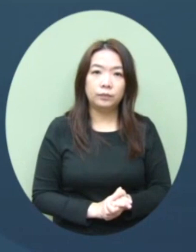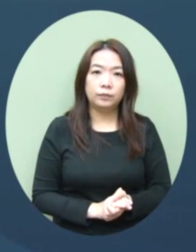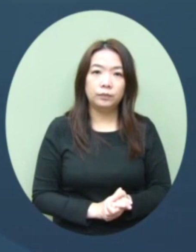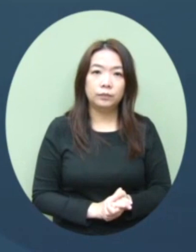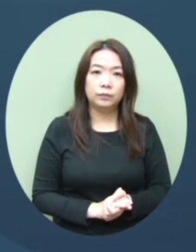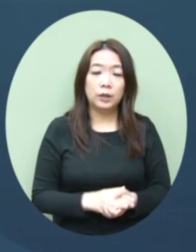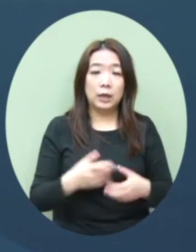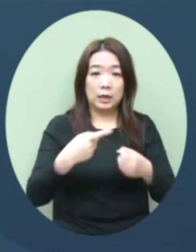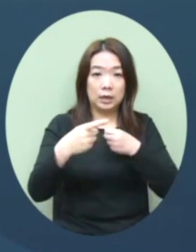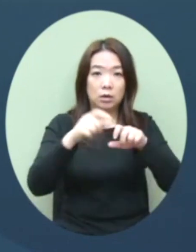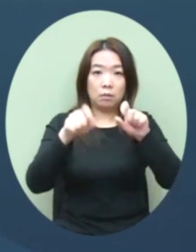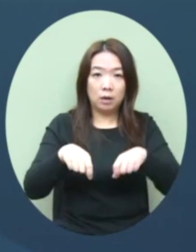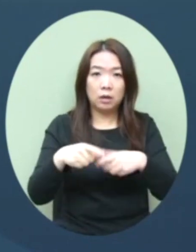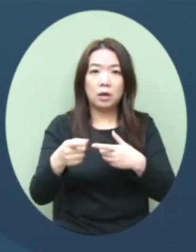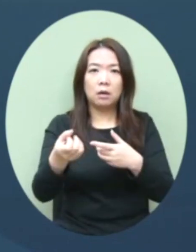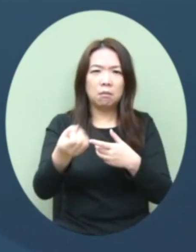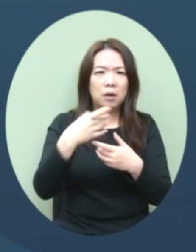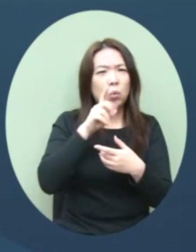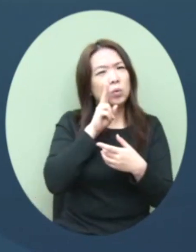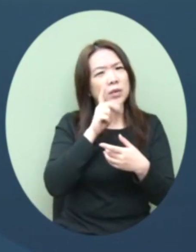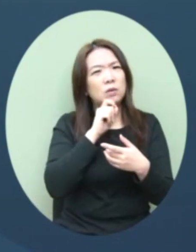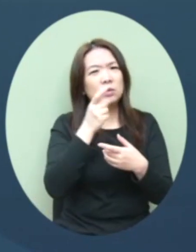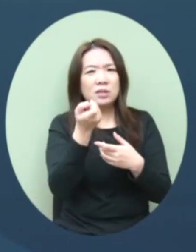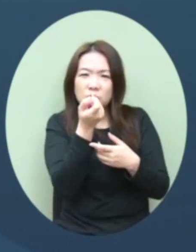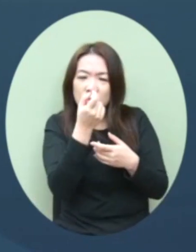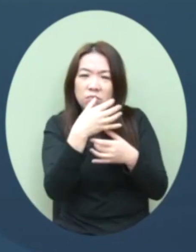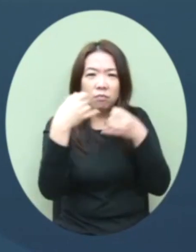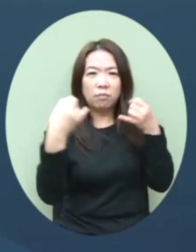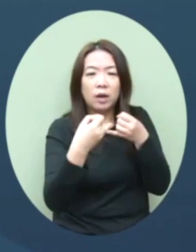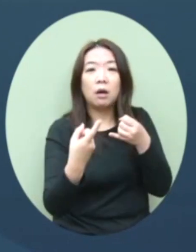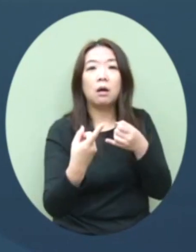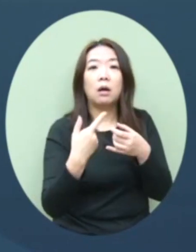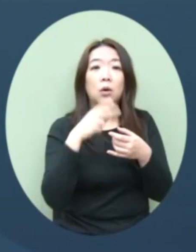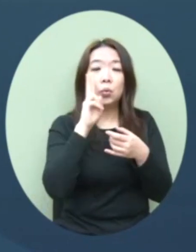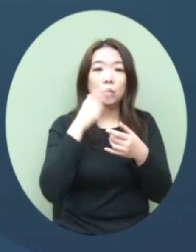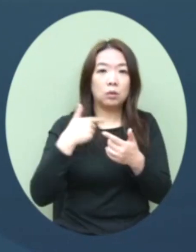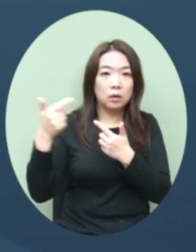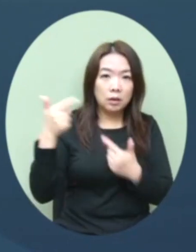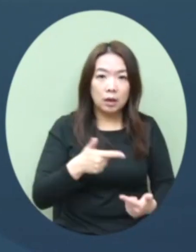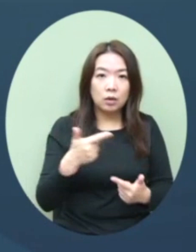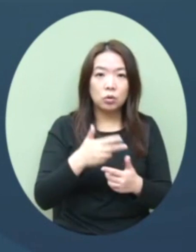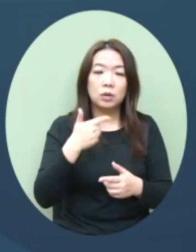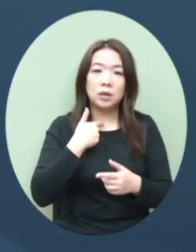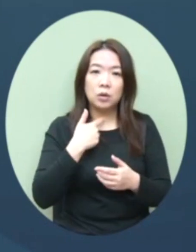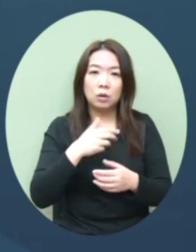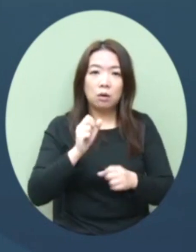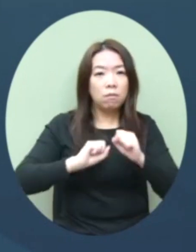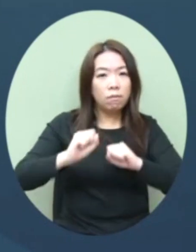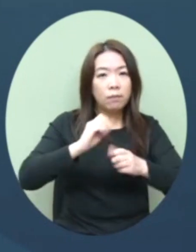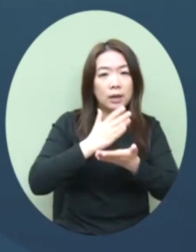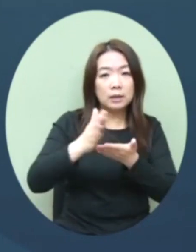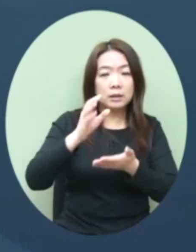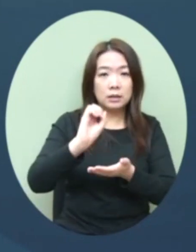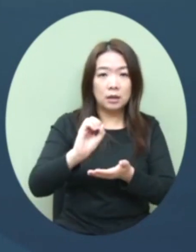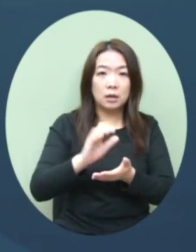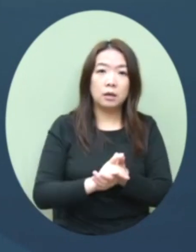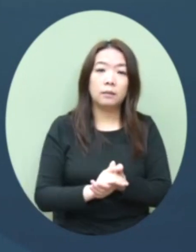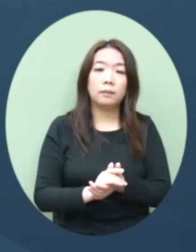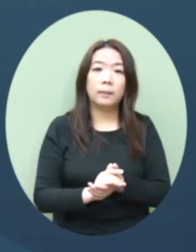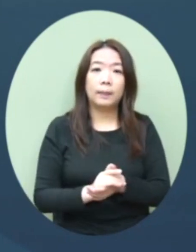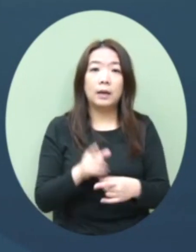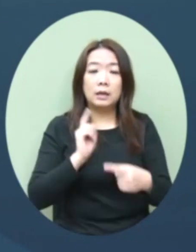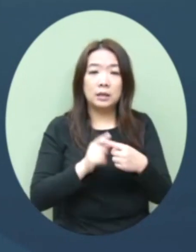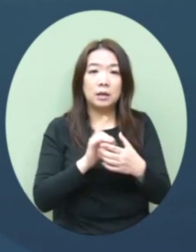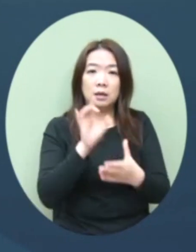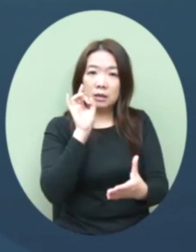第一問題是有一點自相矛盾的如果我們要繼續動態清零就是需要去早